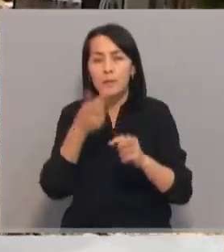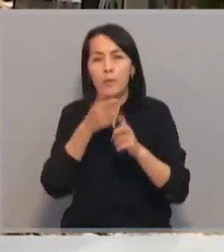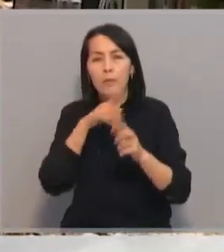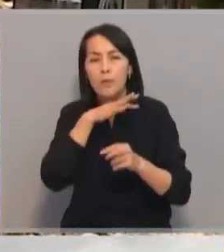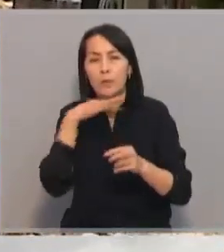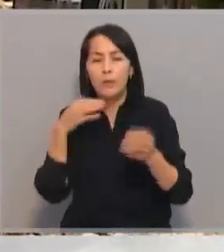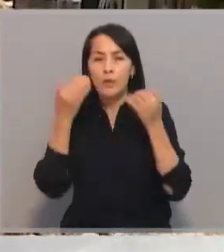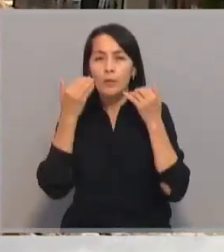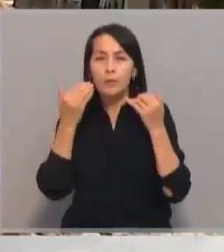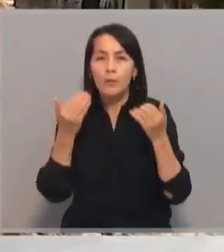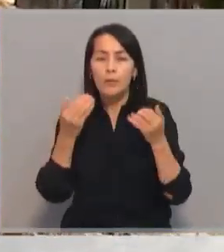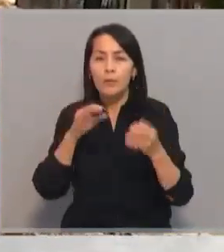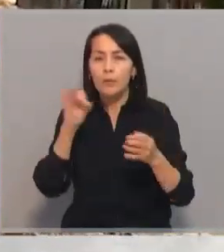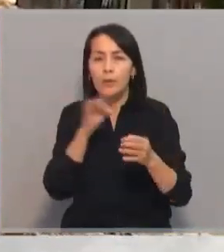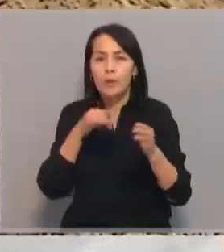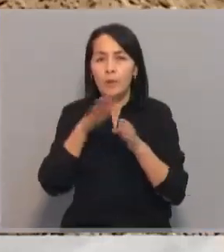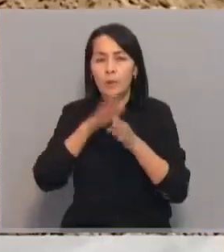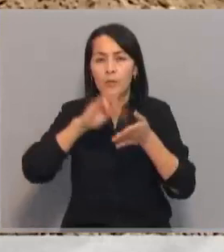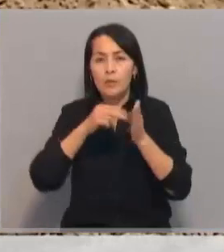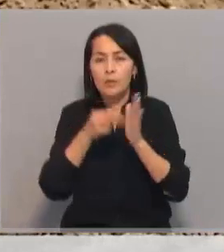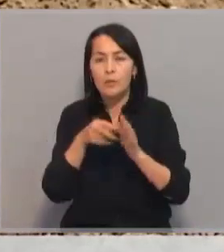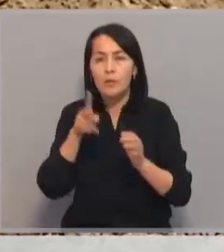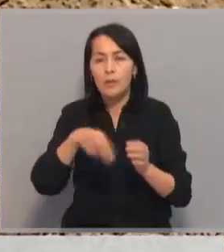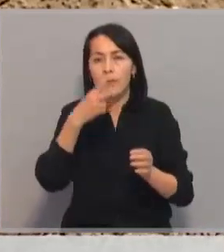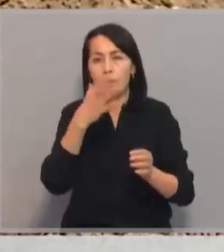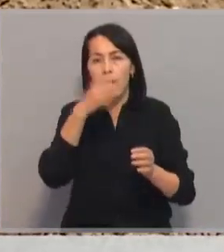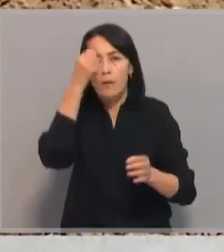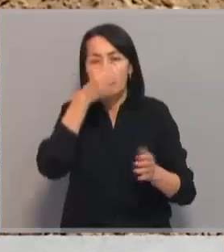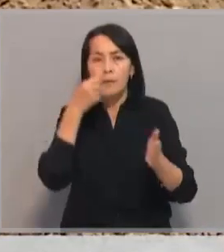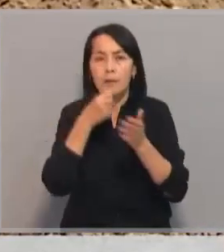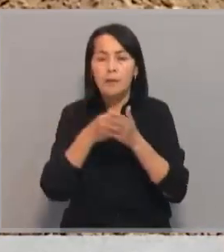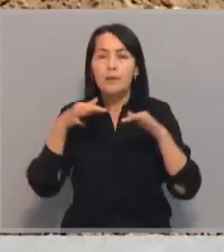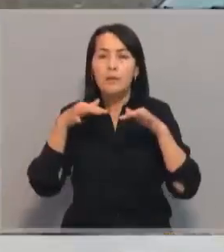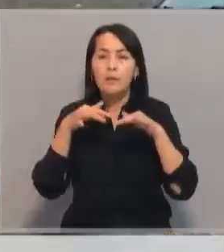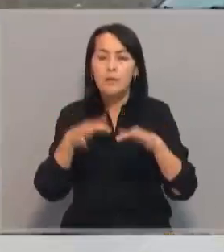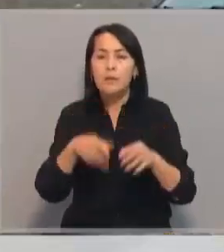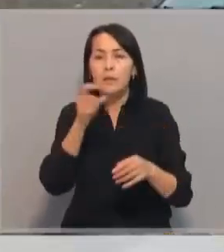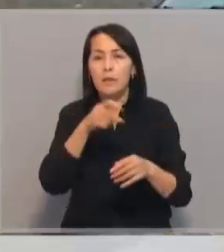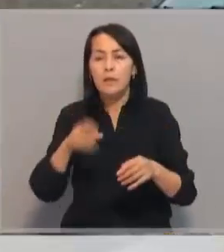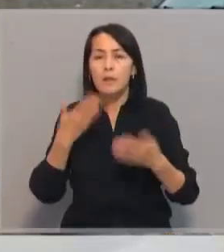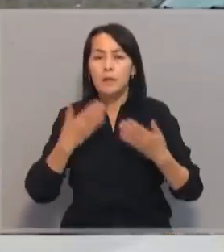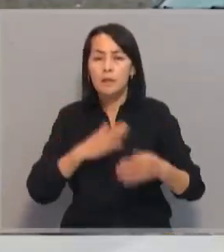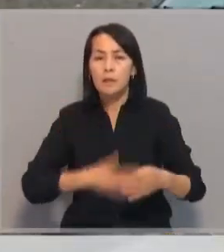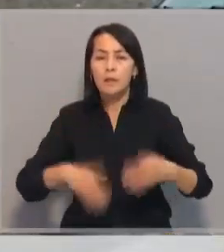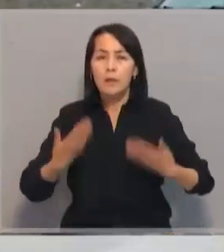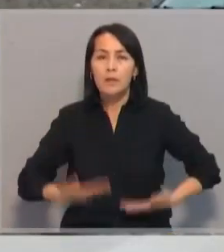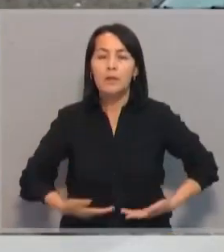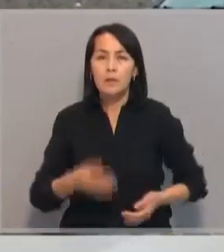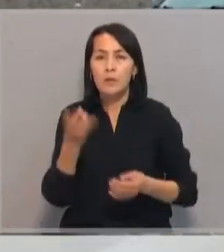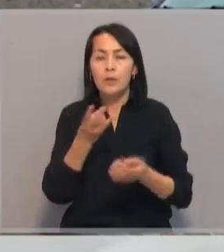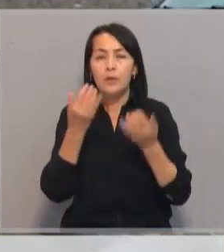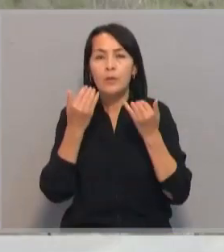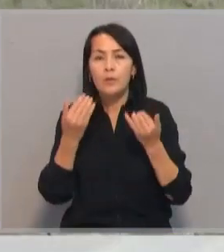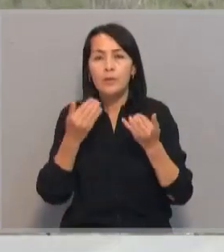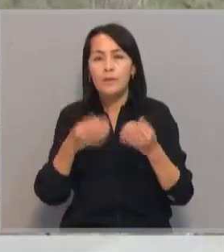өзекті. Бірақ бұл жайттардың бәрі жоспар бойынша 2025 жылға қарай шешіліп, халықтың жағдайы жақсаруға тиіс. Соның